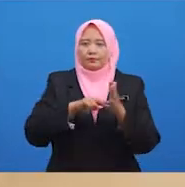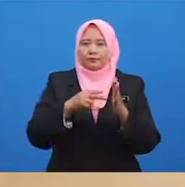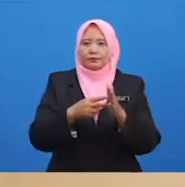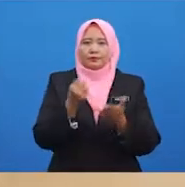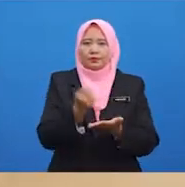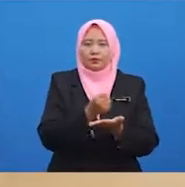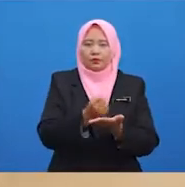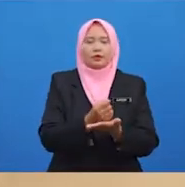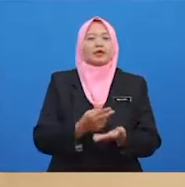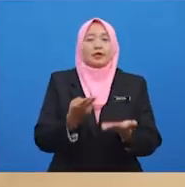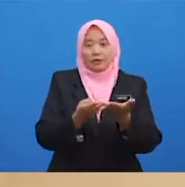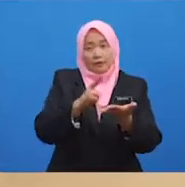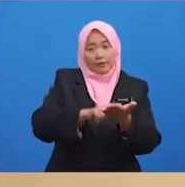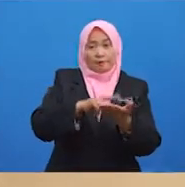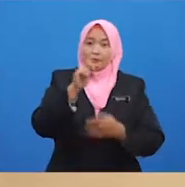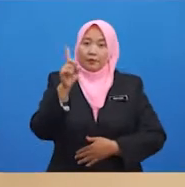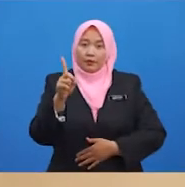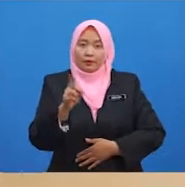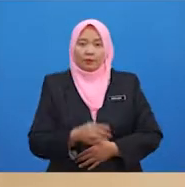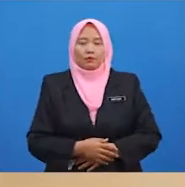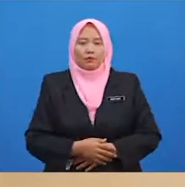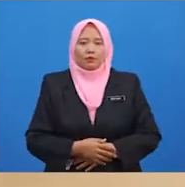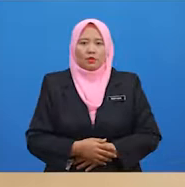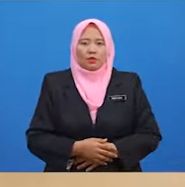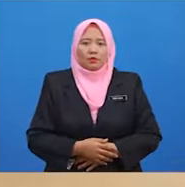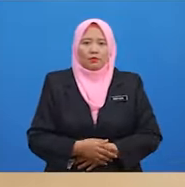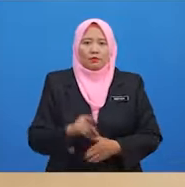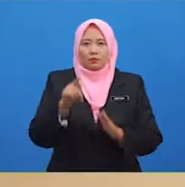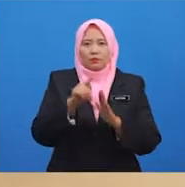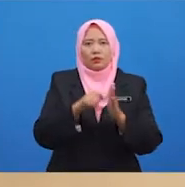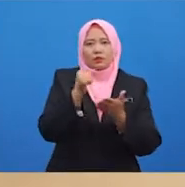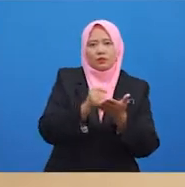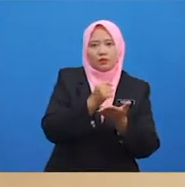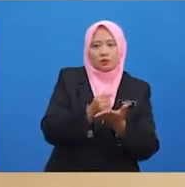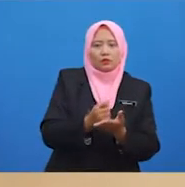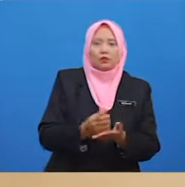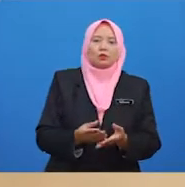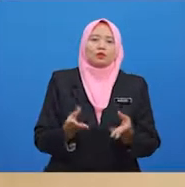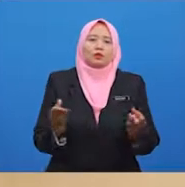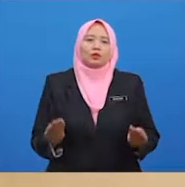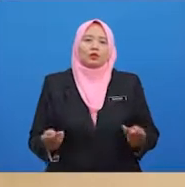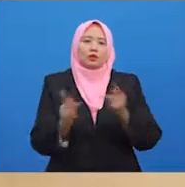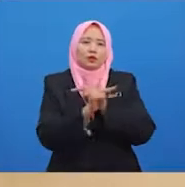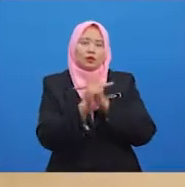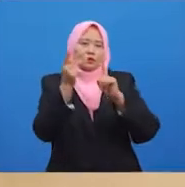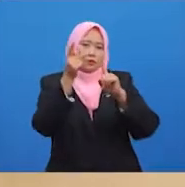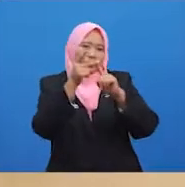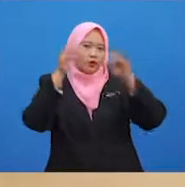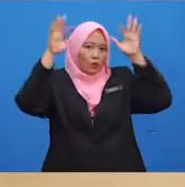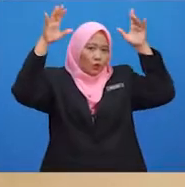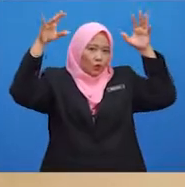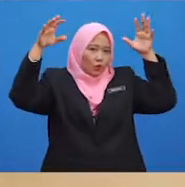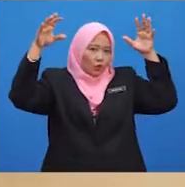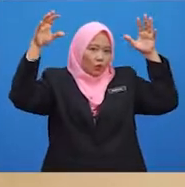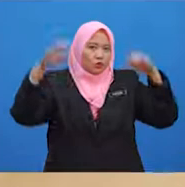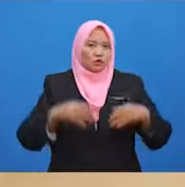Pada rangkap pertama sajak, penyajak berterima kasih kepada hujan yang turun membasahi bumi. Kehadiran